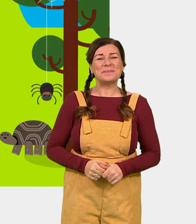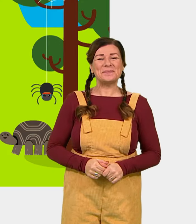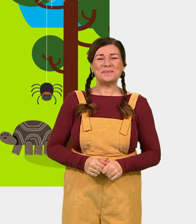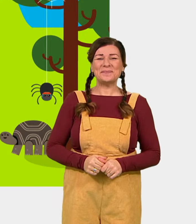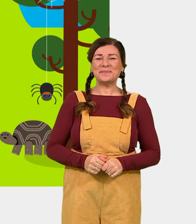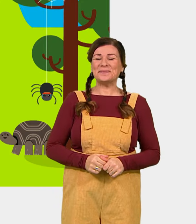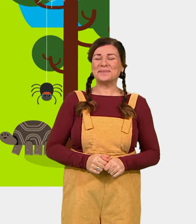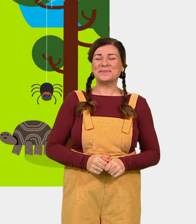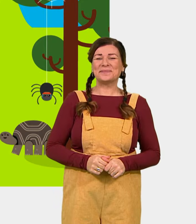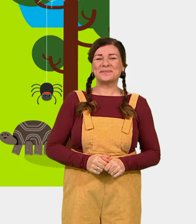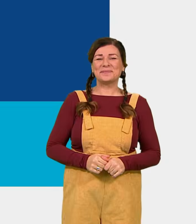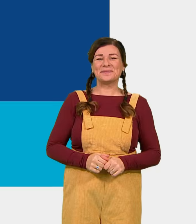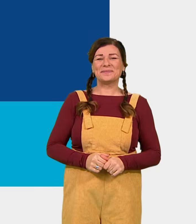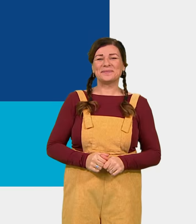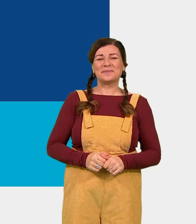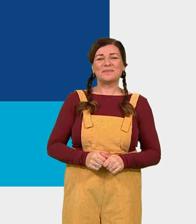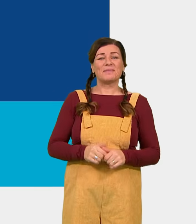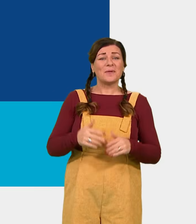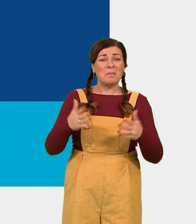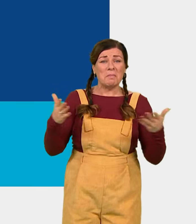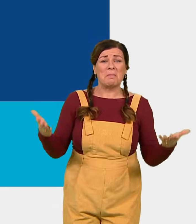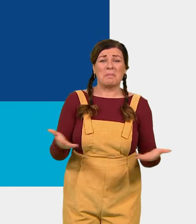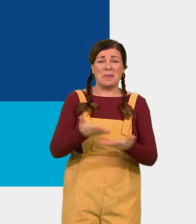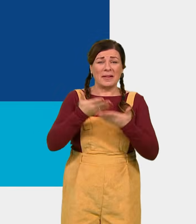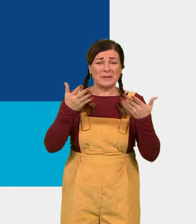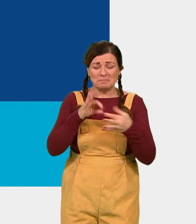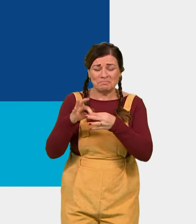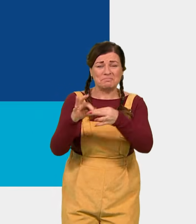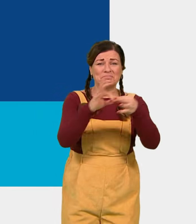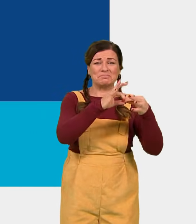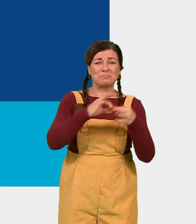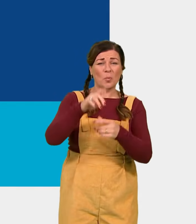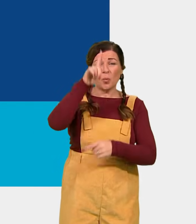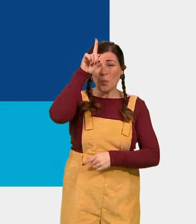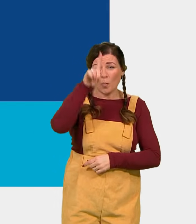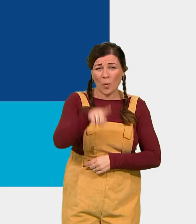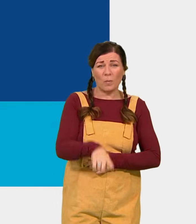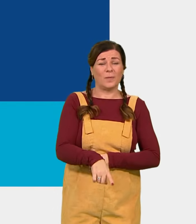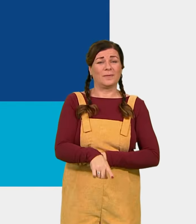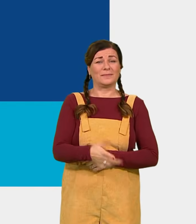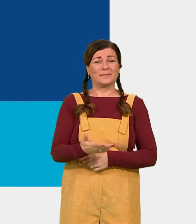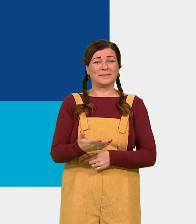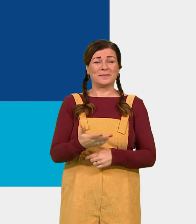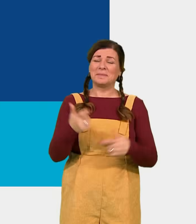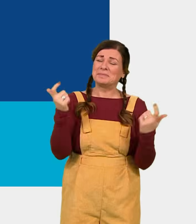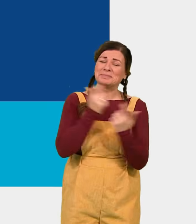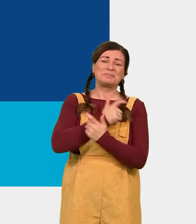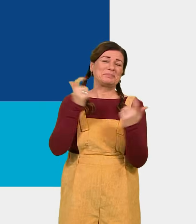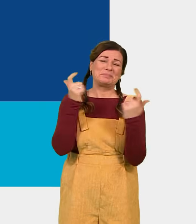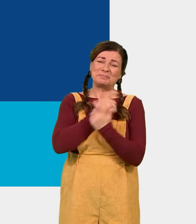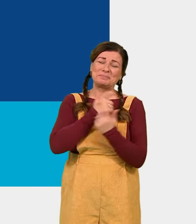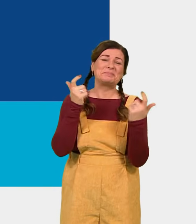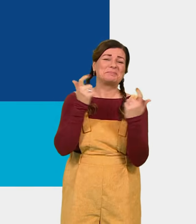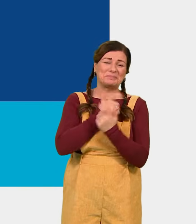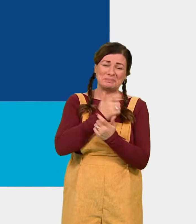a'i ffrindiau. Chwaraeon nhw gyda'i gilydd trwy'r dydd a chwerthin llond eu